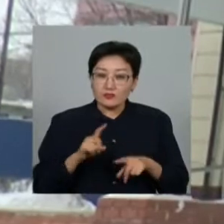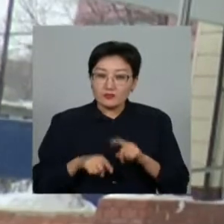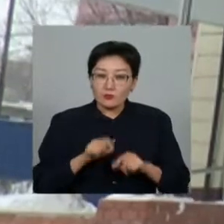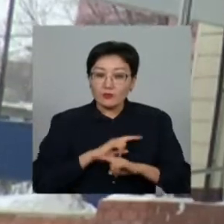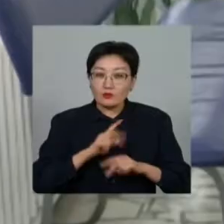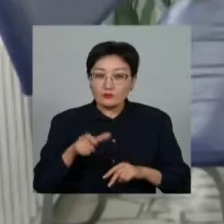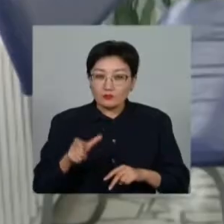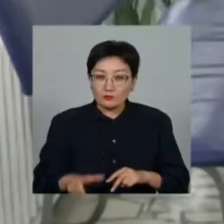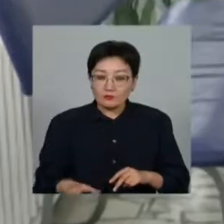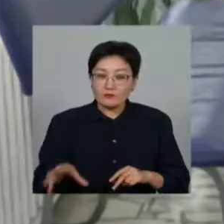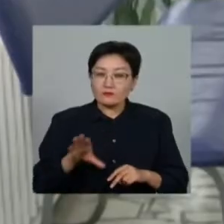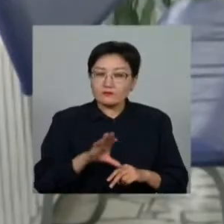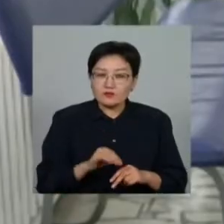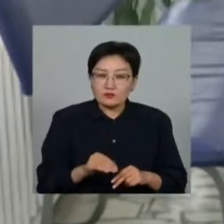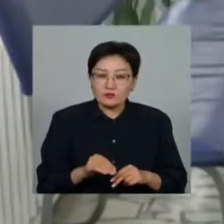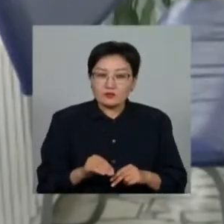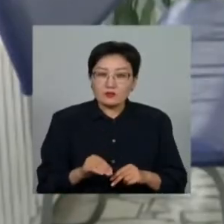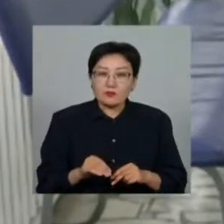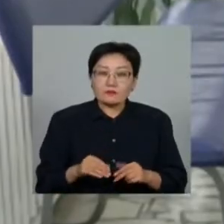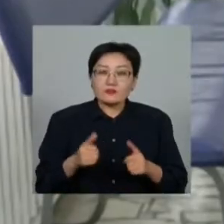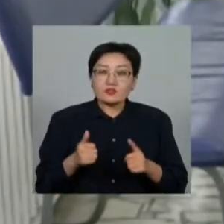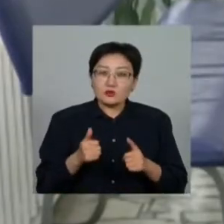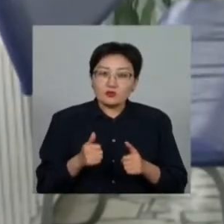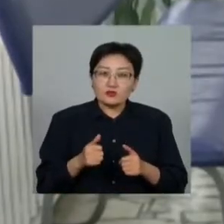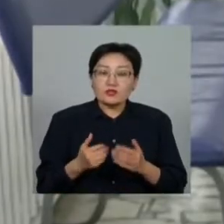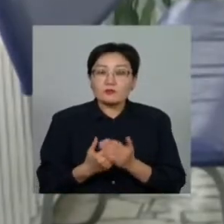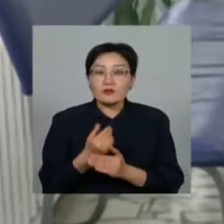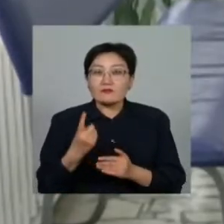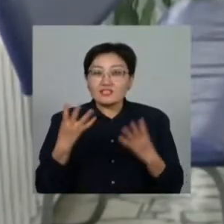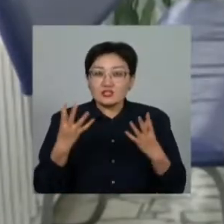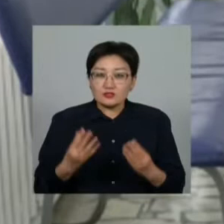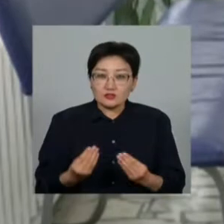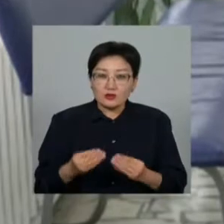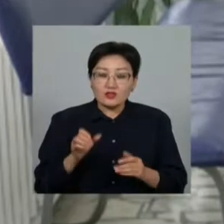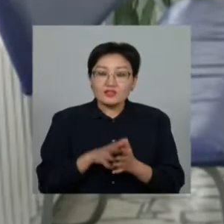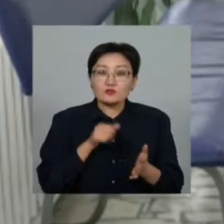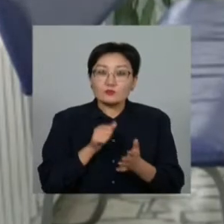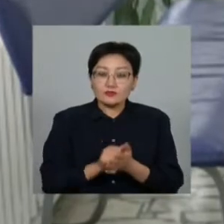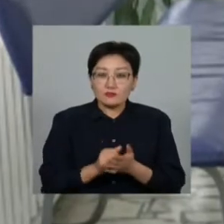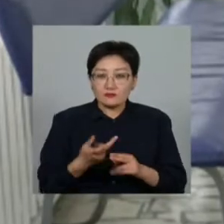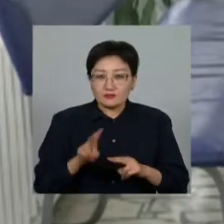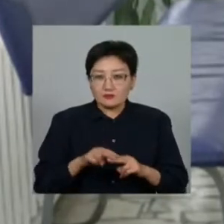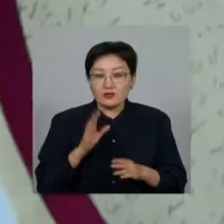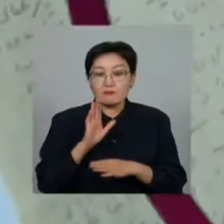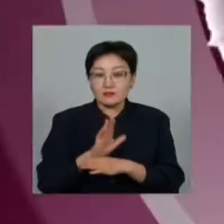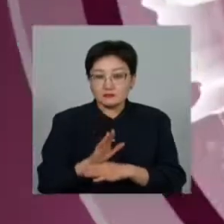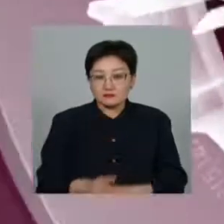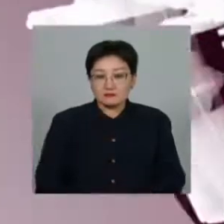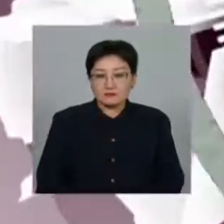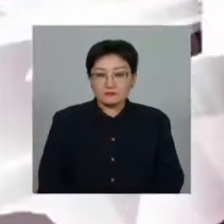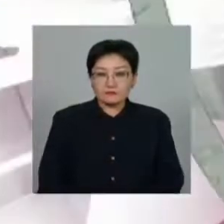погибших всю вот эту одну позитивную картину в один день испортила этот вот приказ